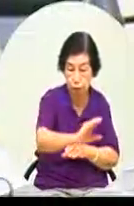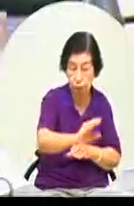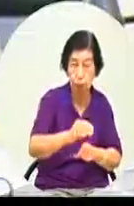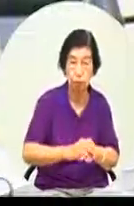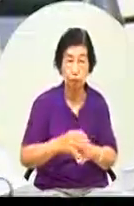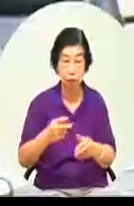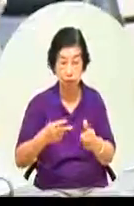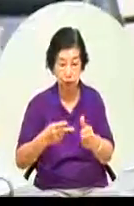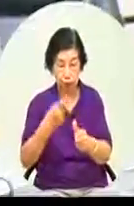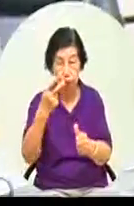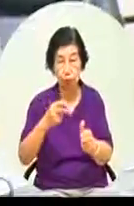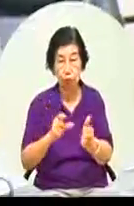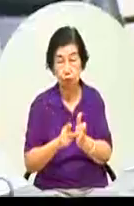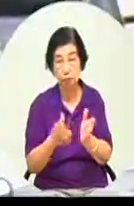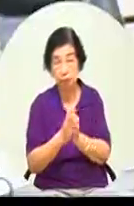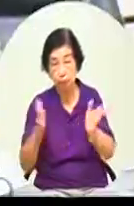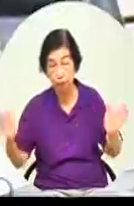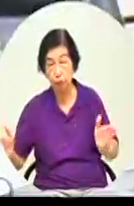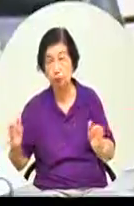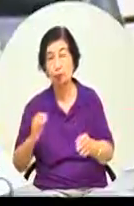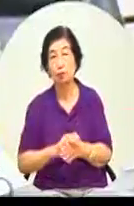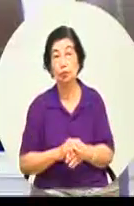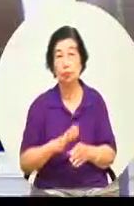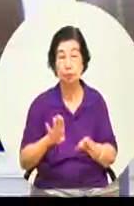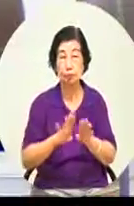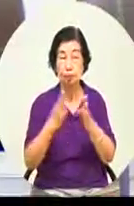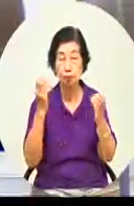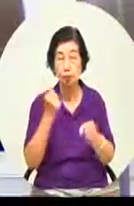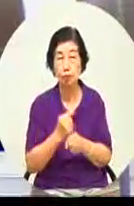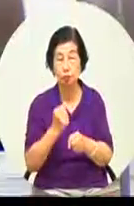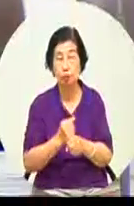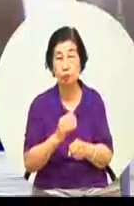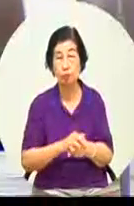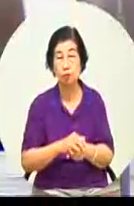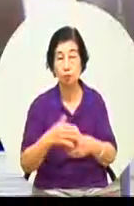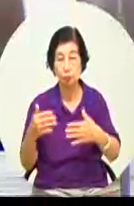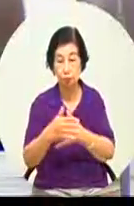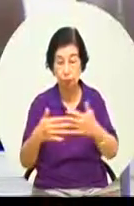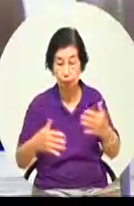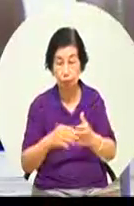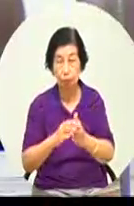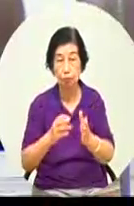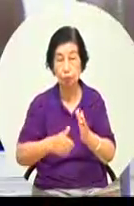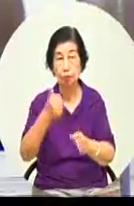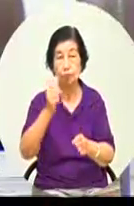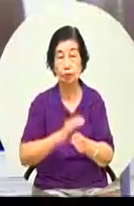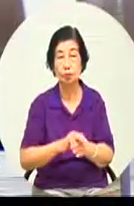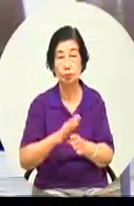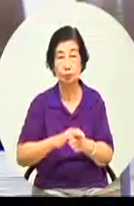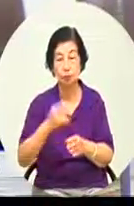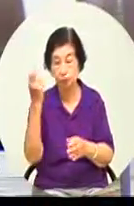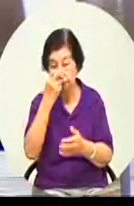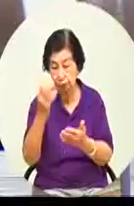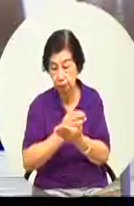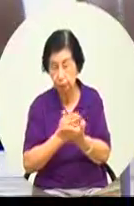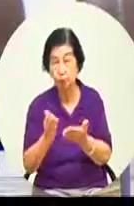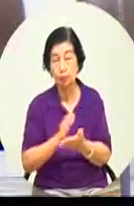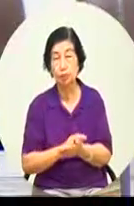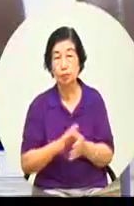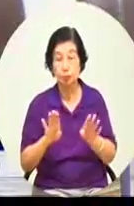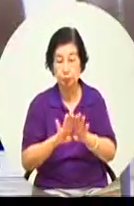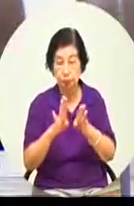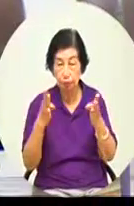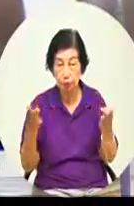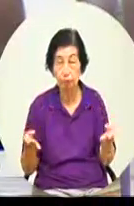那交通局是不是有去做过相关的交通评估，来给我们的捷运局做参考？因为咱拢知影动工以后，我们整